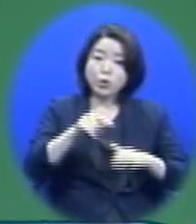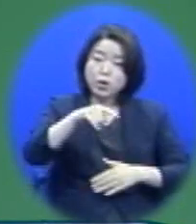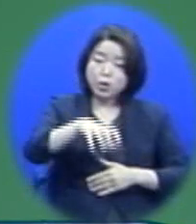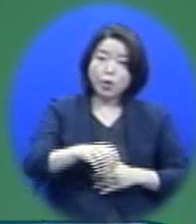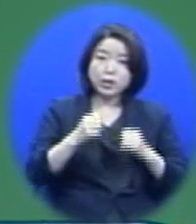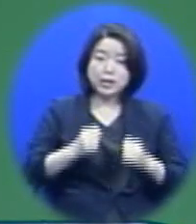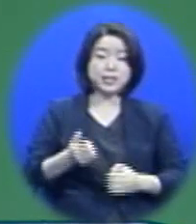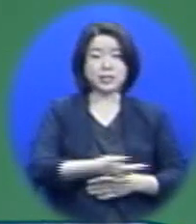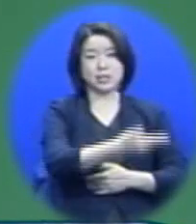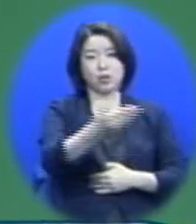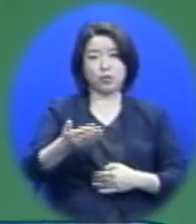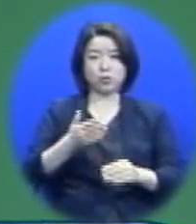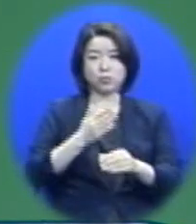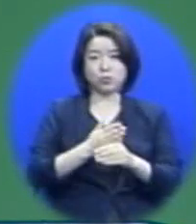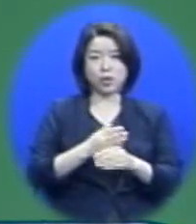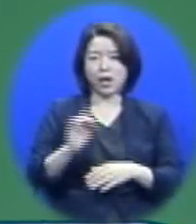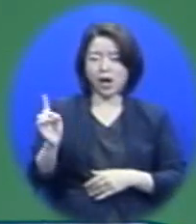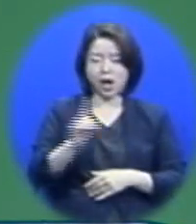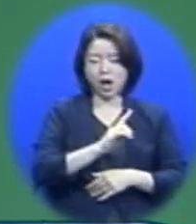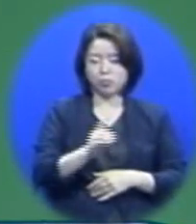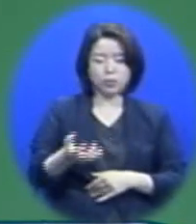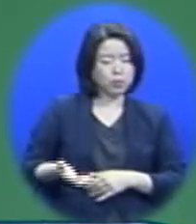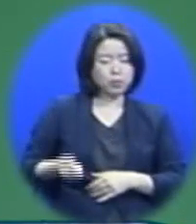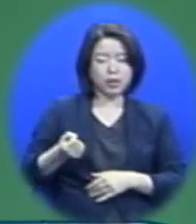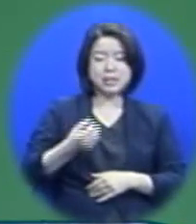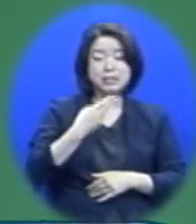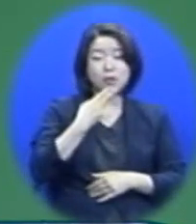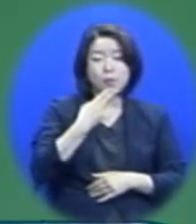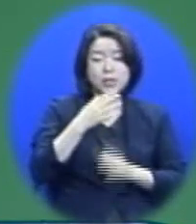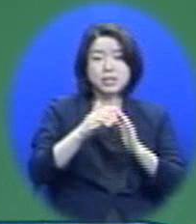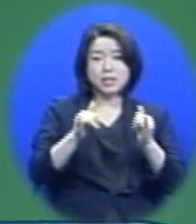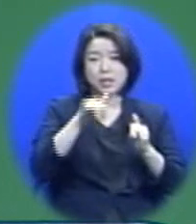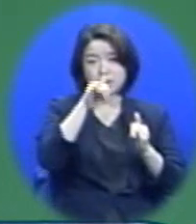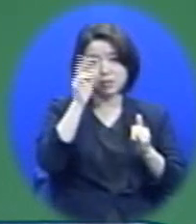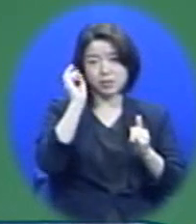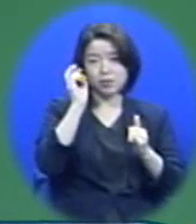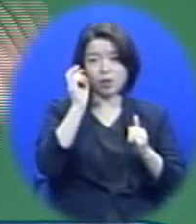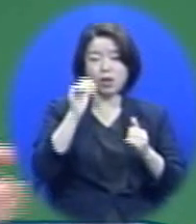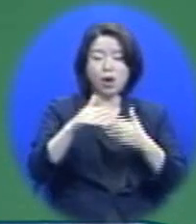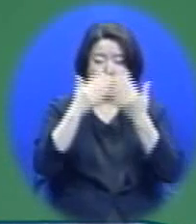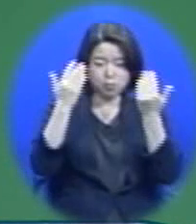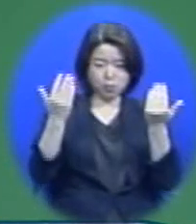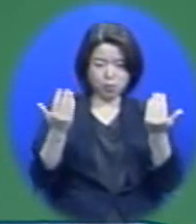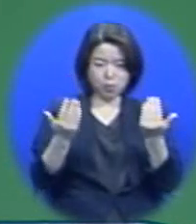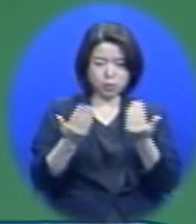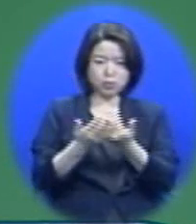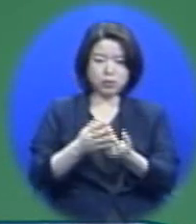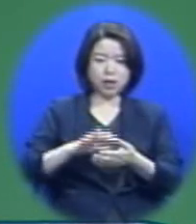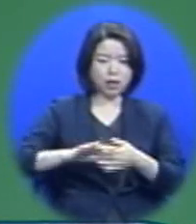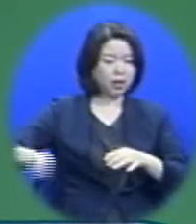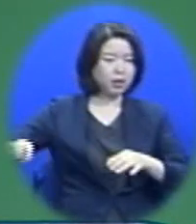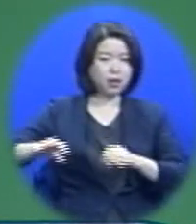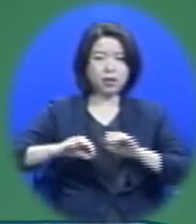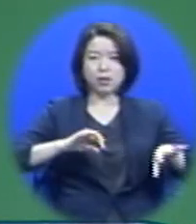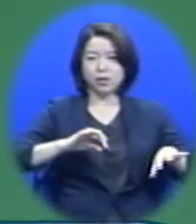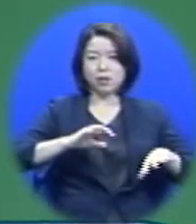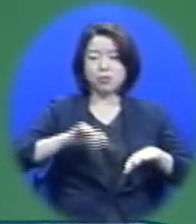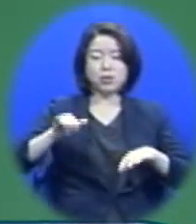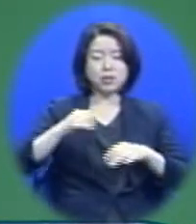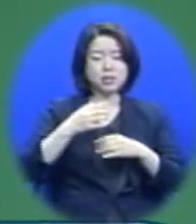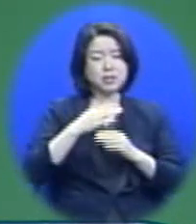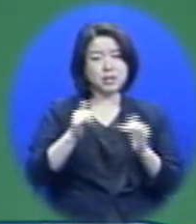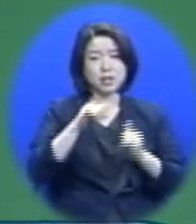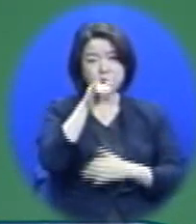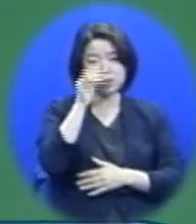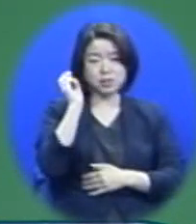여러분들 중에는 아무것도 가진 게 없는 분도 있어요. 모든 걸 다 잃어버린 분도 있어요.